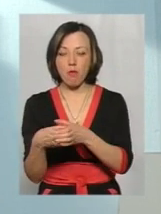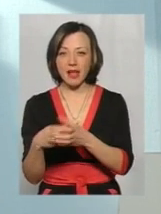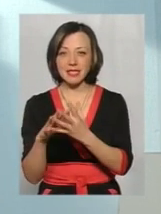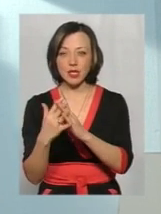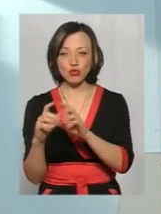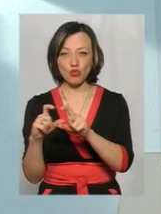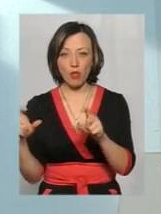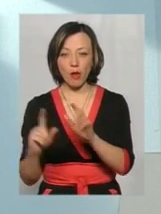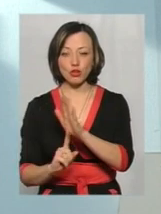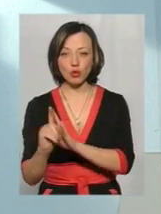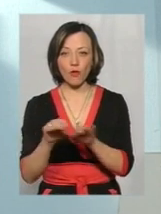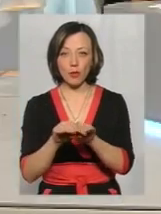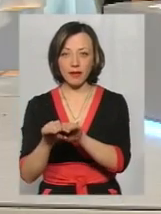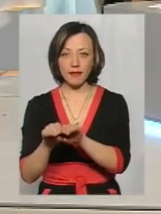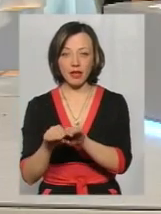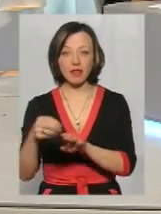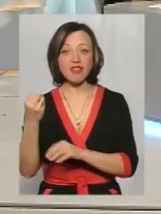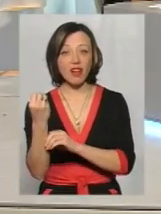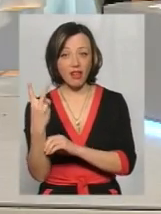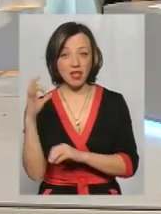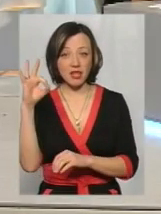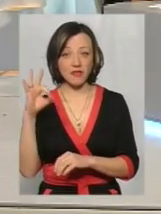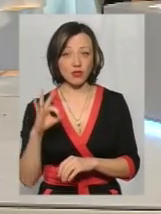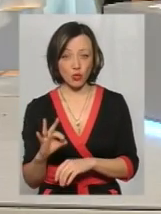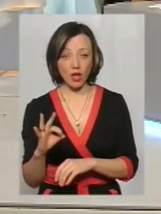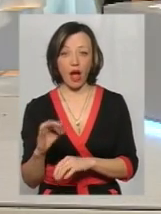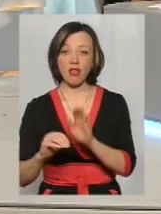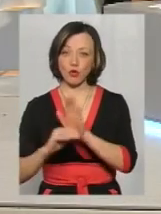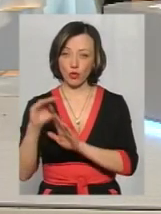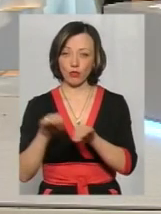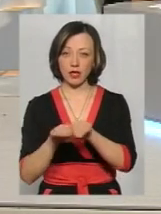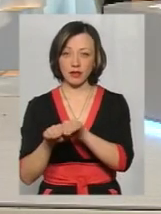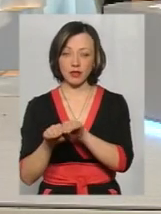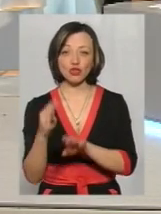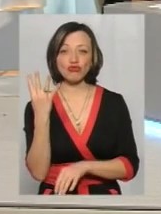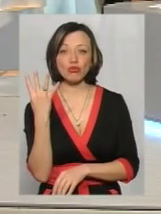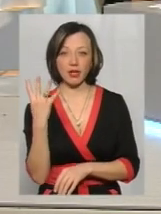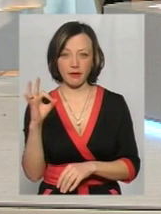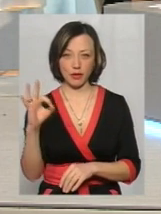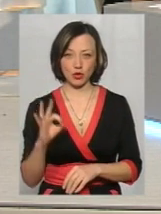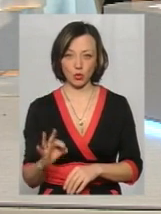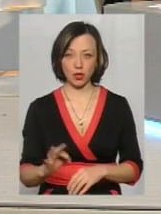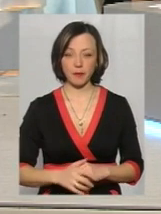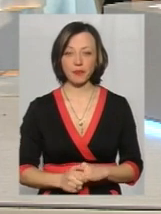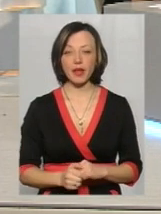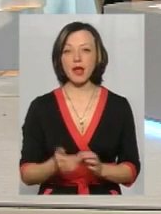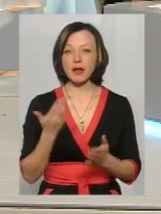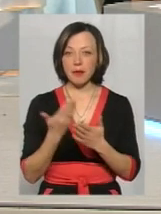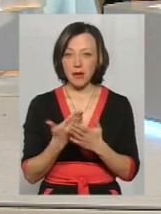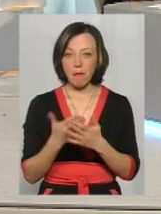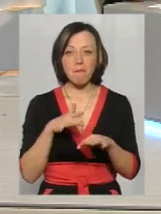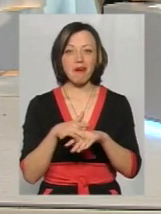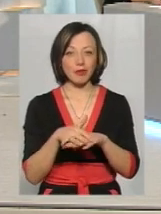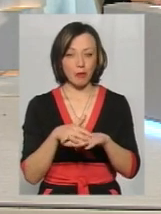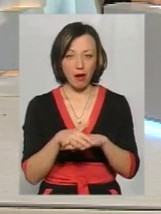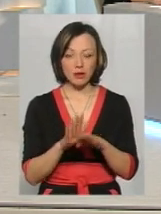сільських школах на початковому рівні 12%, на високому рівні 4%. Якщо візьмемо математику,